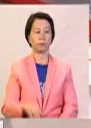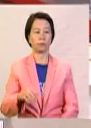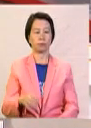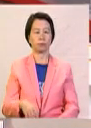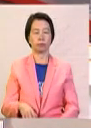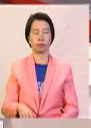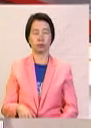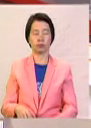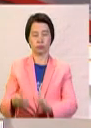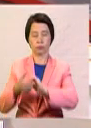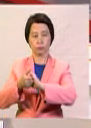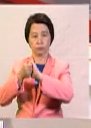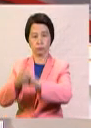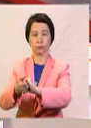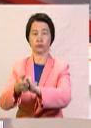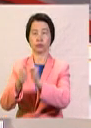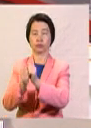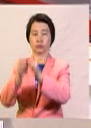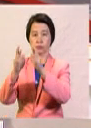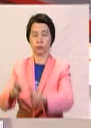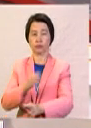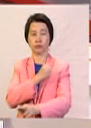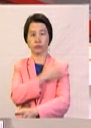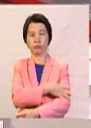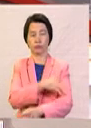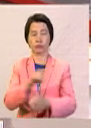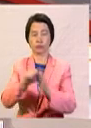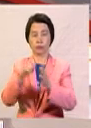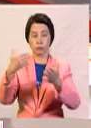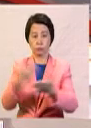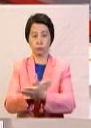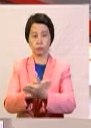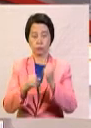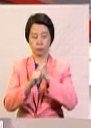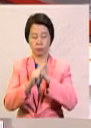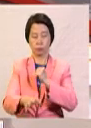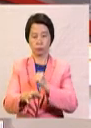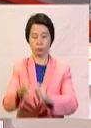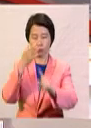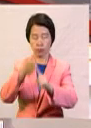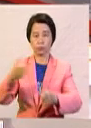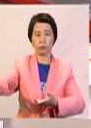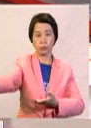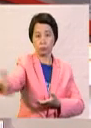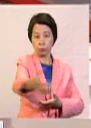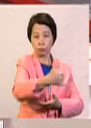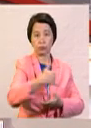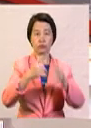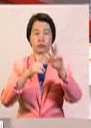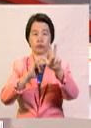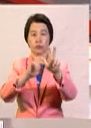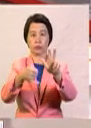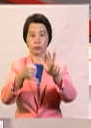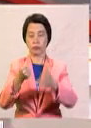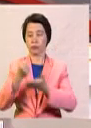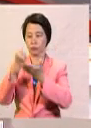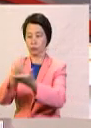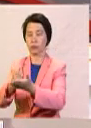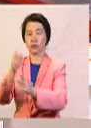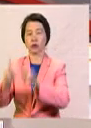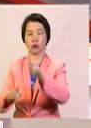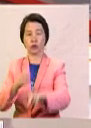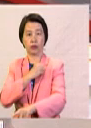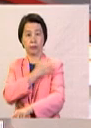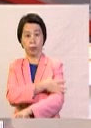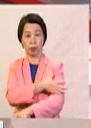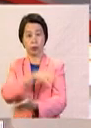Solidariti bersama rakyat Palestin. Terbaru, kempen Medical for Gaza dilancar menyasarkan kutipan RM3 juta bagi membantu penduduk